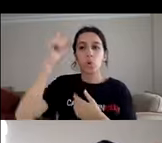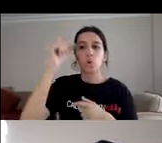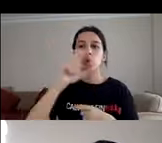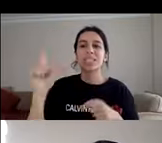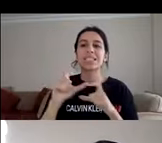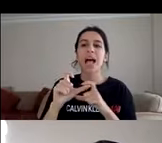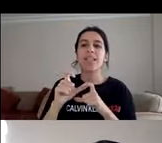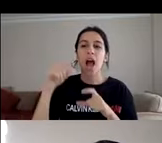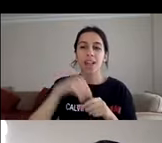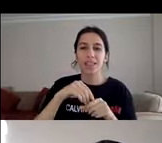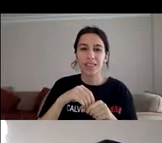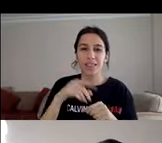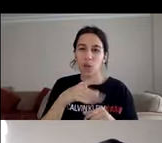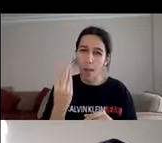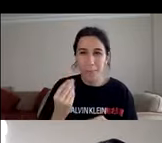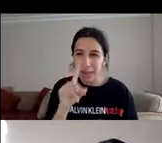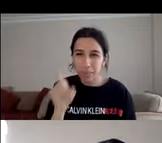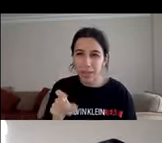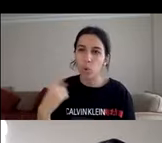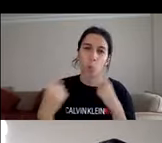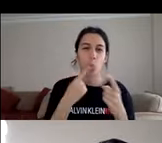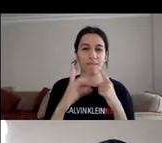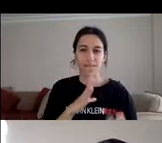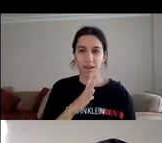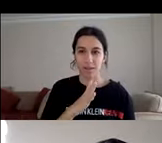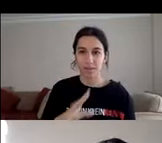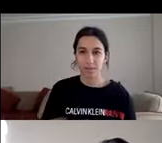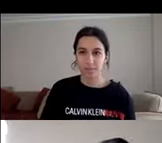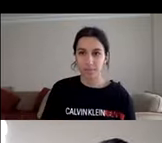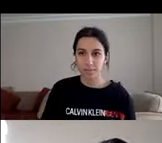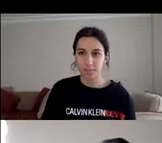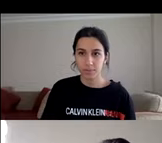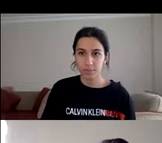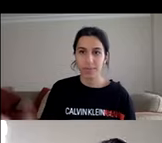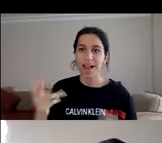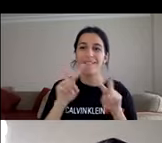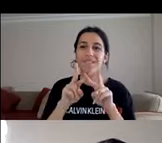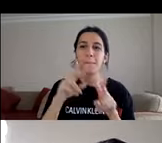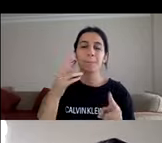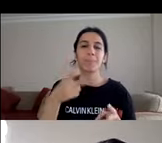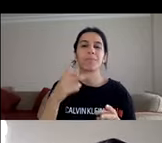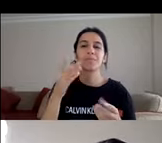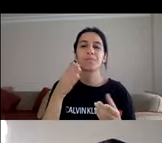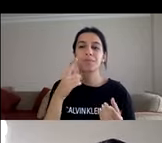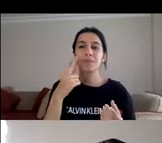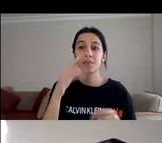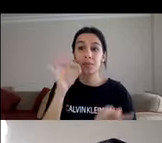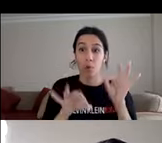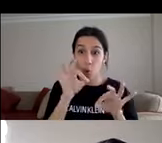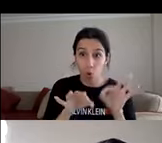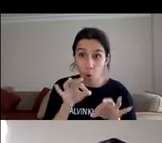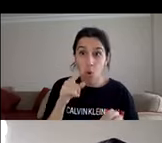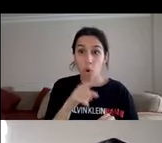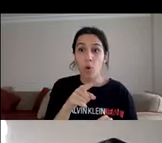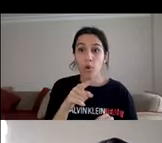bu konunun hamisi olabilir mi diye konuşuluyor. Akreditasyon için, yani web siteleri, dijital platformları test edip o standartlara